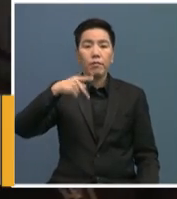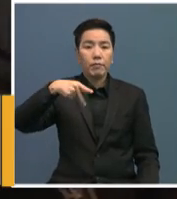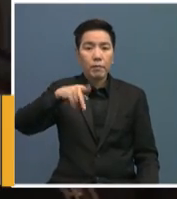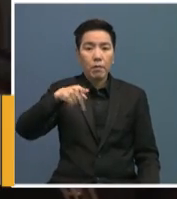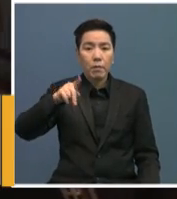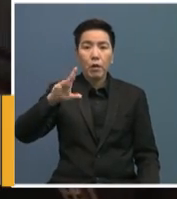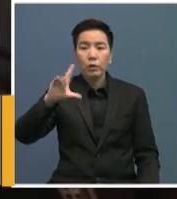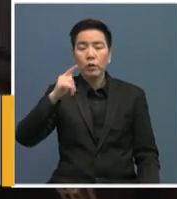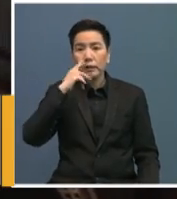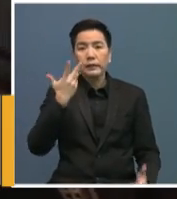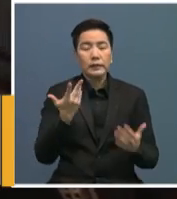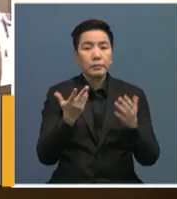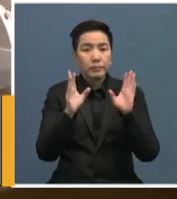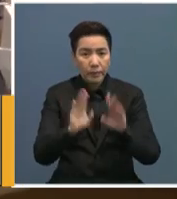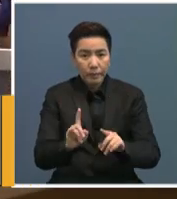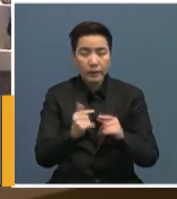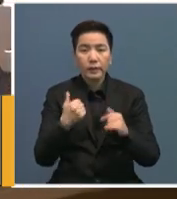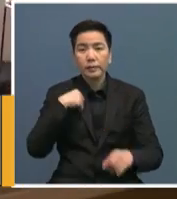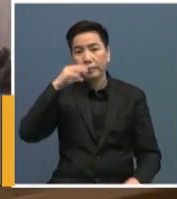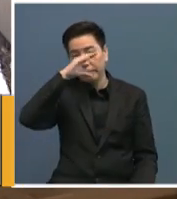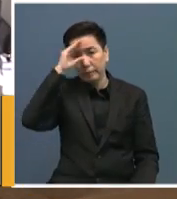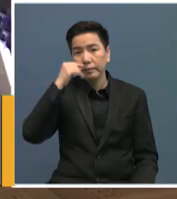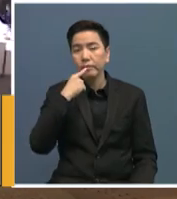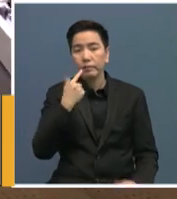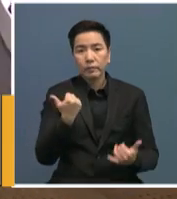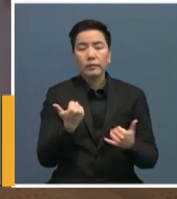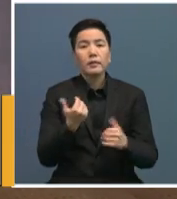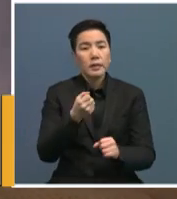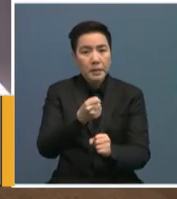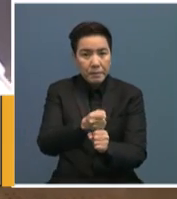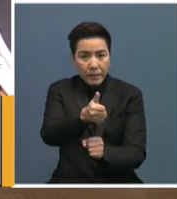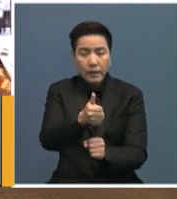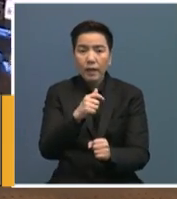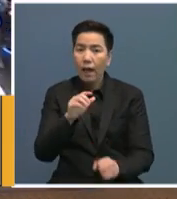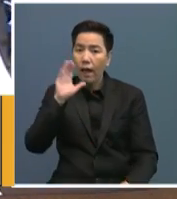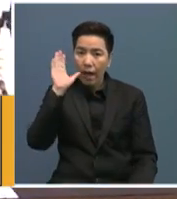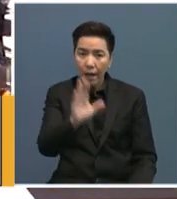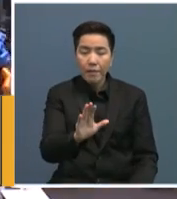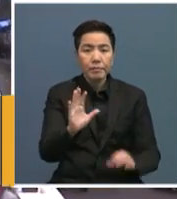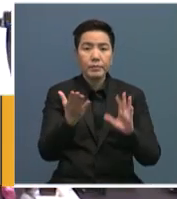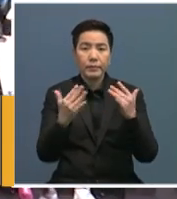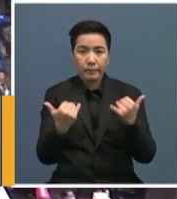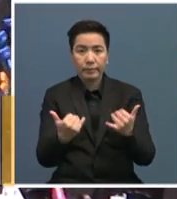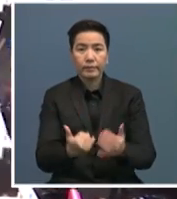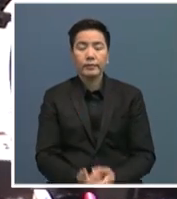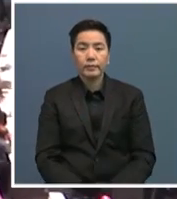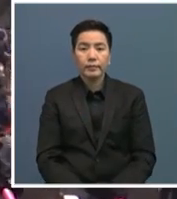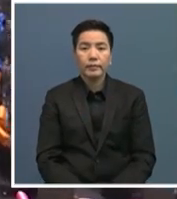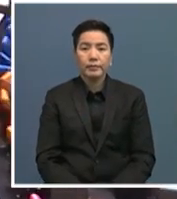ครับคุณผู้ชมด้วยอย่างนี้จะเห็นอย่างไรคุณชวนก็บอกว่าเป็นสิ่งที่ทำได้นะไม่มีใครห้ามครับอ่ะ